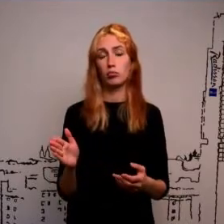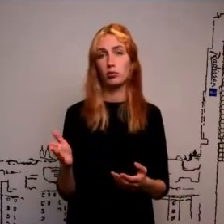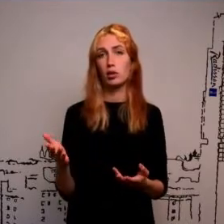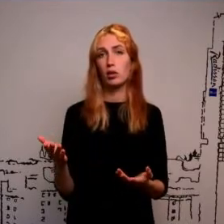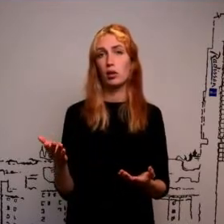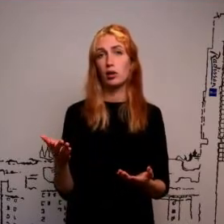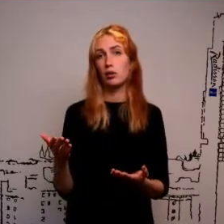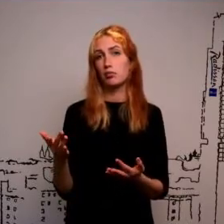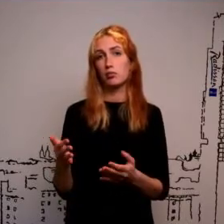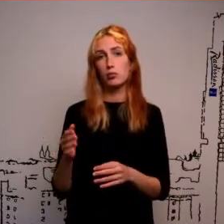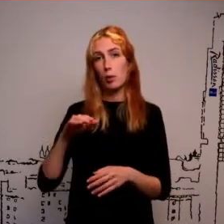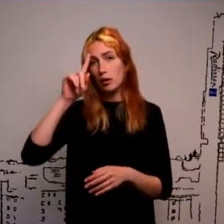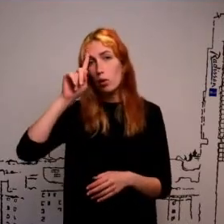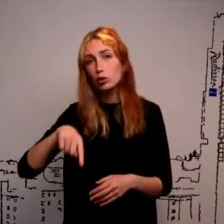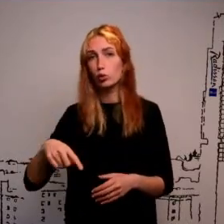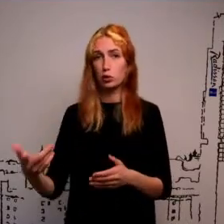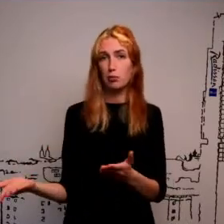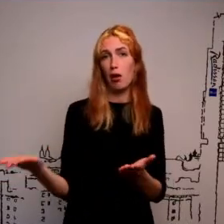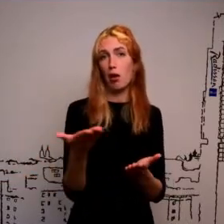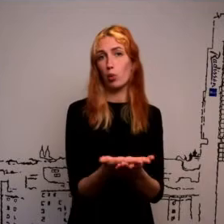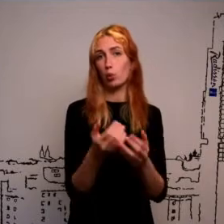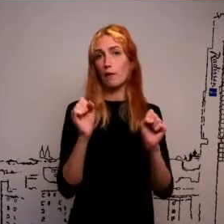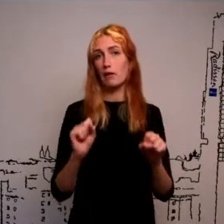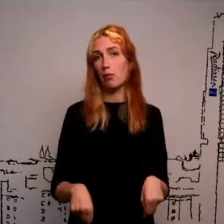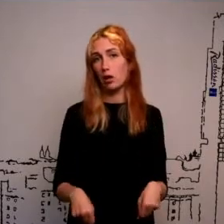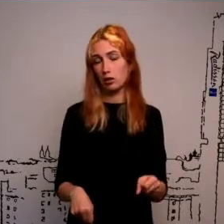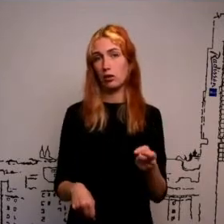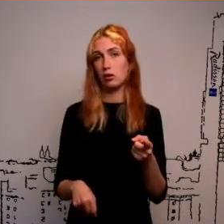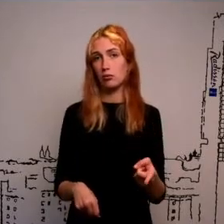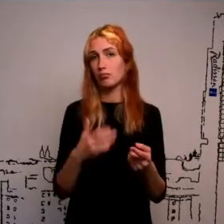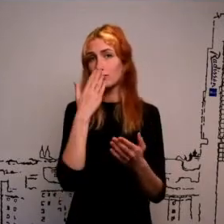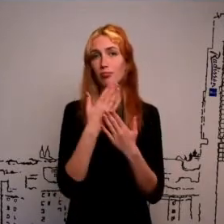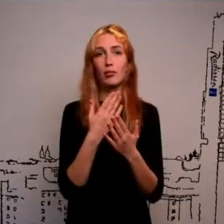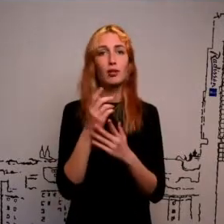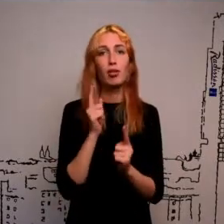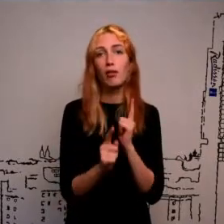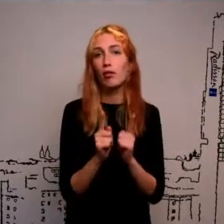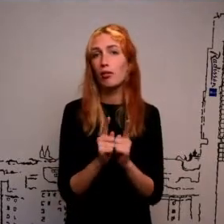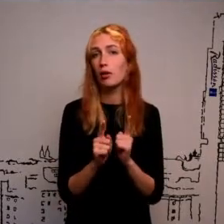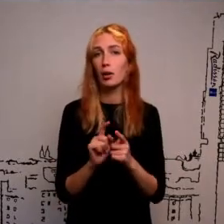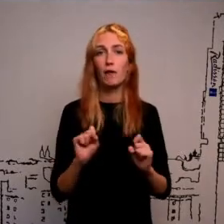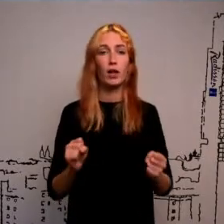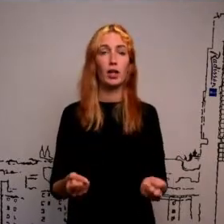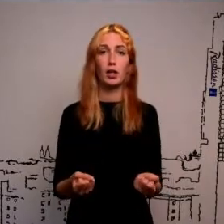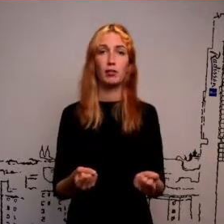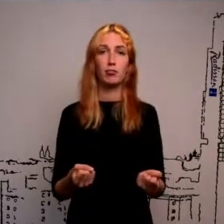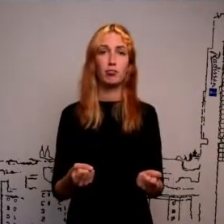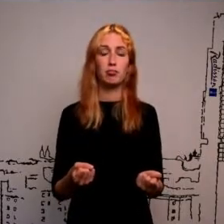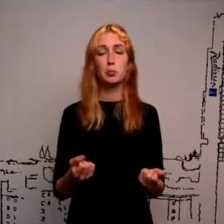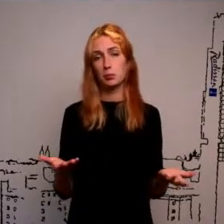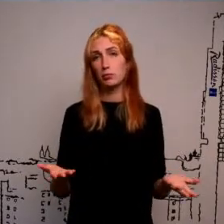siis seda, mida sa siis oskad, on see siis kas või näiteks tõlkimine või et